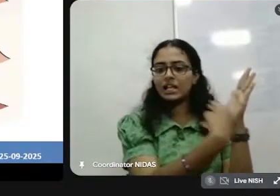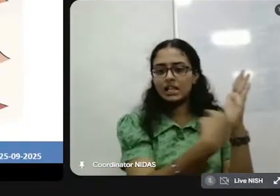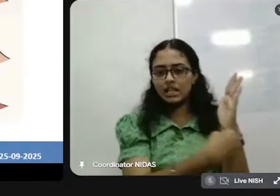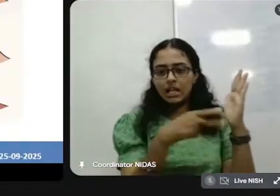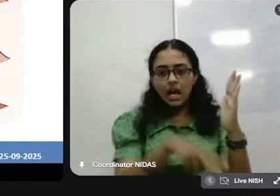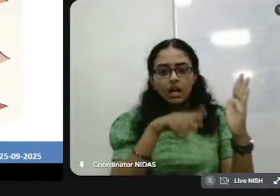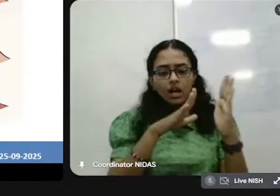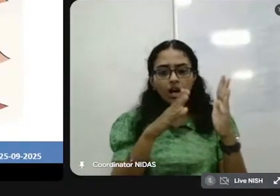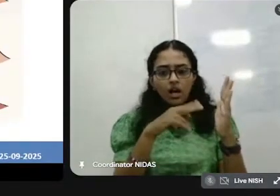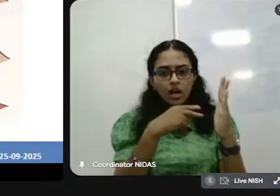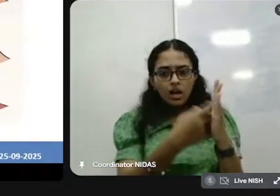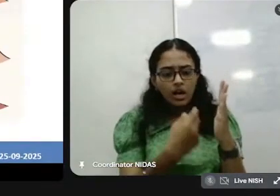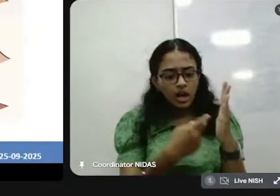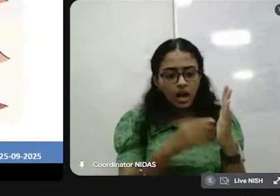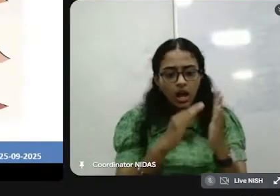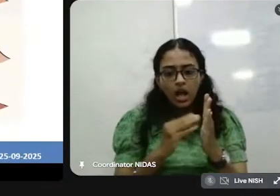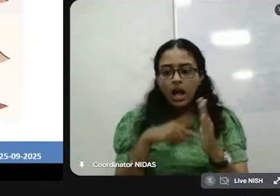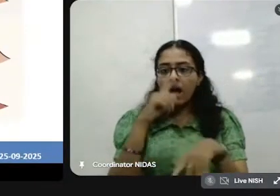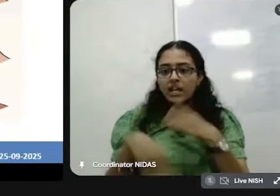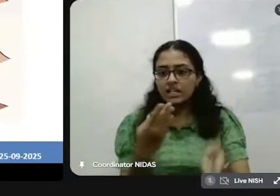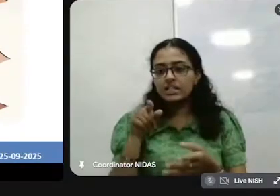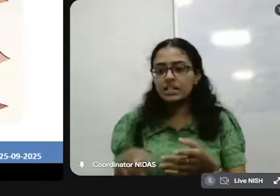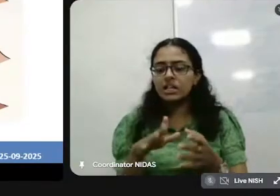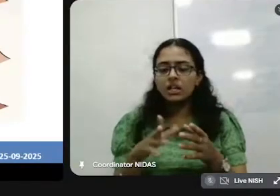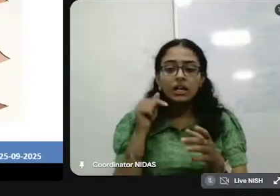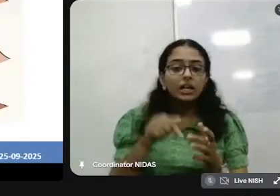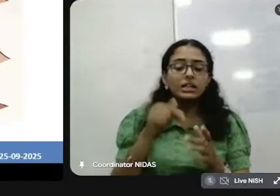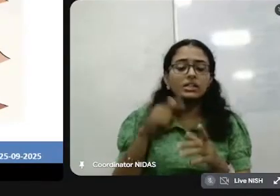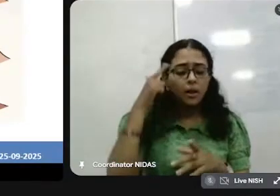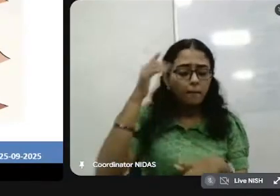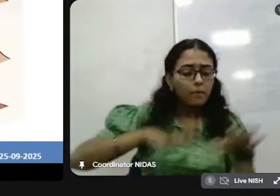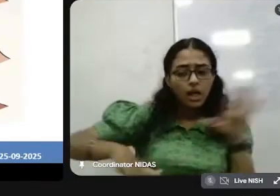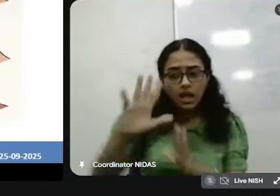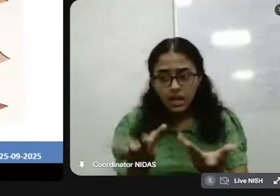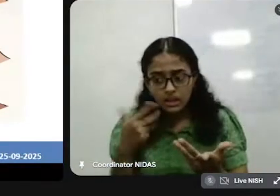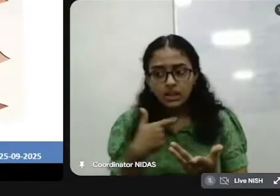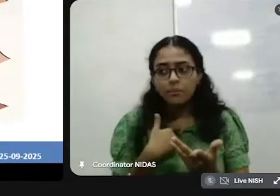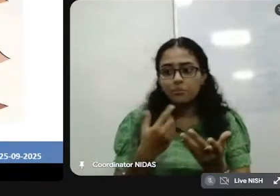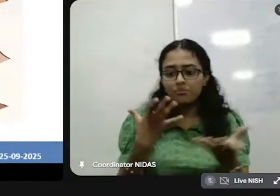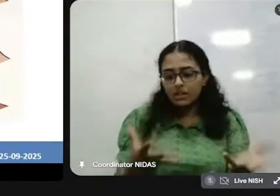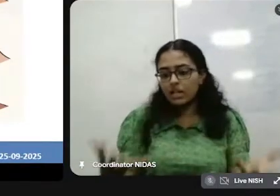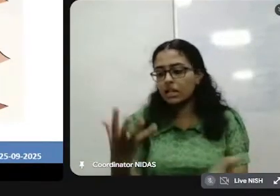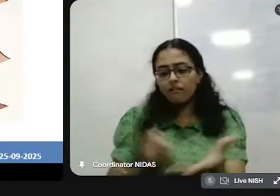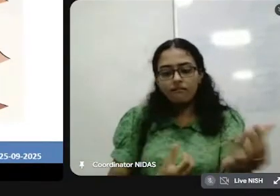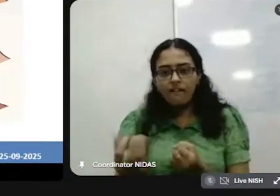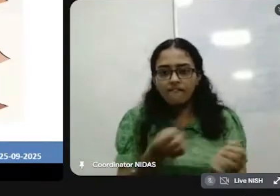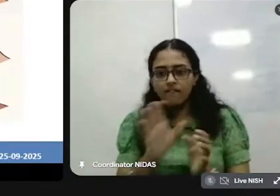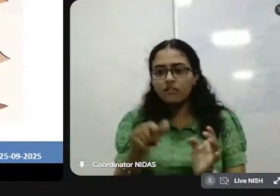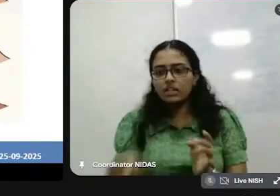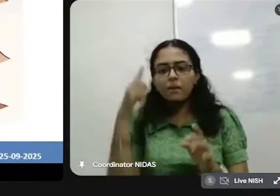കാണാതെ അവരോട് ചോദിക്കുക ഇതിനകത്ത് എന്തൊക്കെ സാധനങ്ങളാണ് ഇന്ന് വാങ്ങിക്കാൻ പ്ലാൻ ചെയ്തിരിക്കുന്നത് എന്ന് അവർ ഓർത്ത് പറയാനായിട്ട് നമുക്ക്